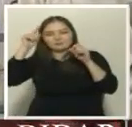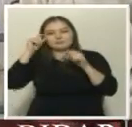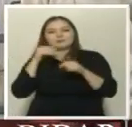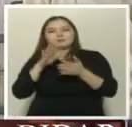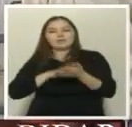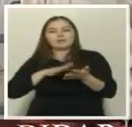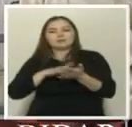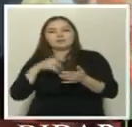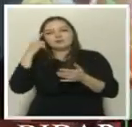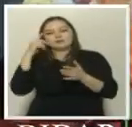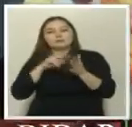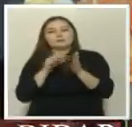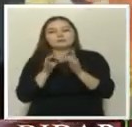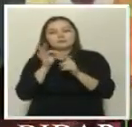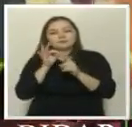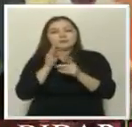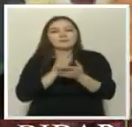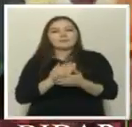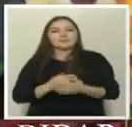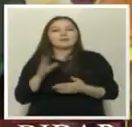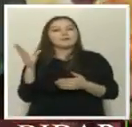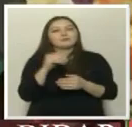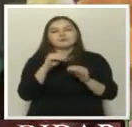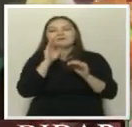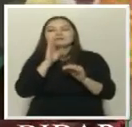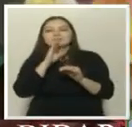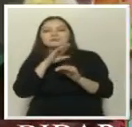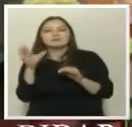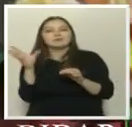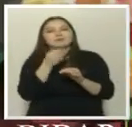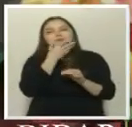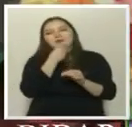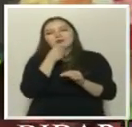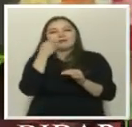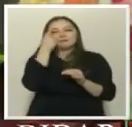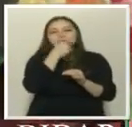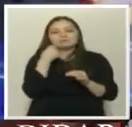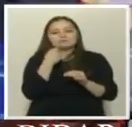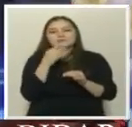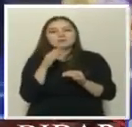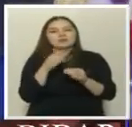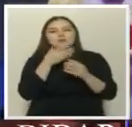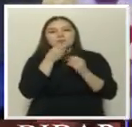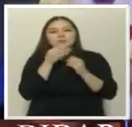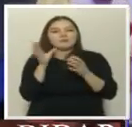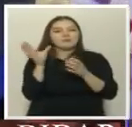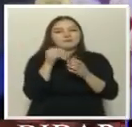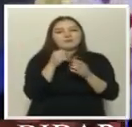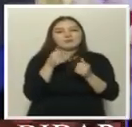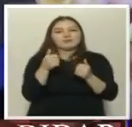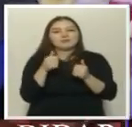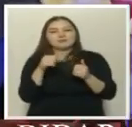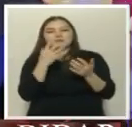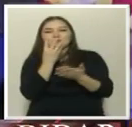конкурсе принимали участие очень талантливые и красивые девочки, с которыми было приятно состязаться. Девочки блестяще проявили свои таланты